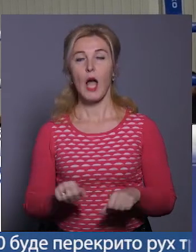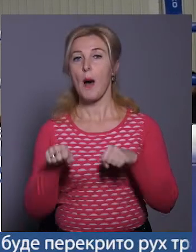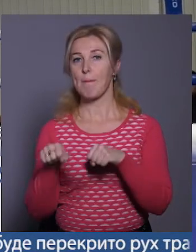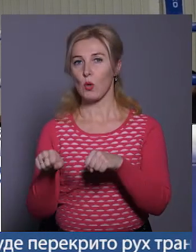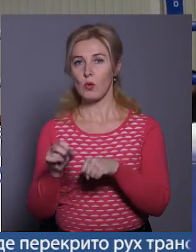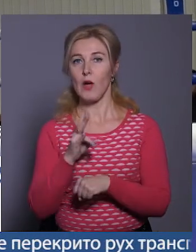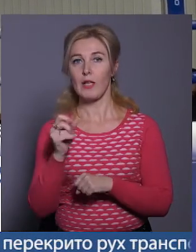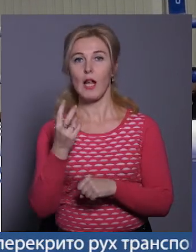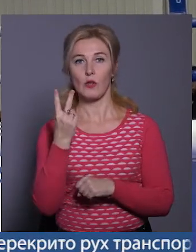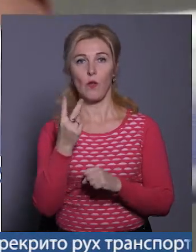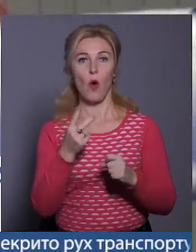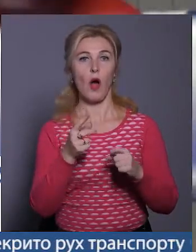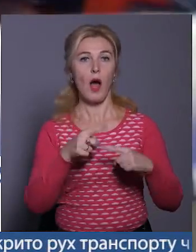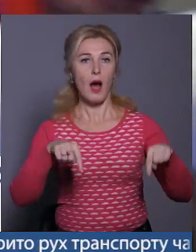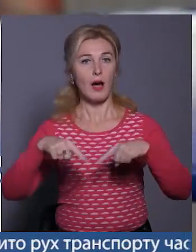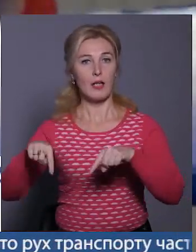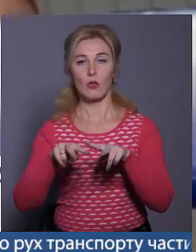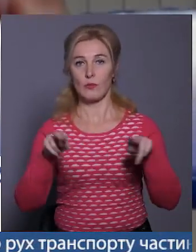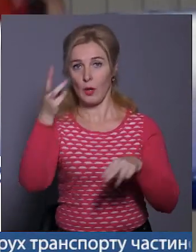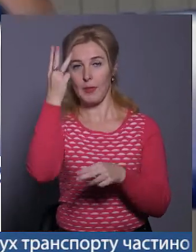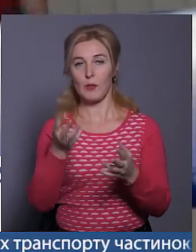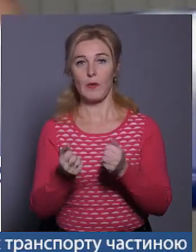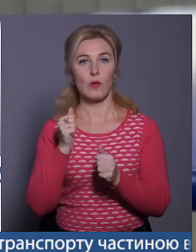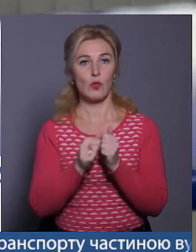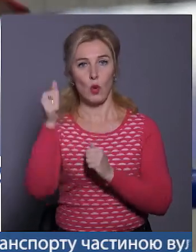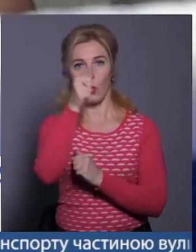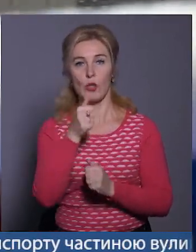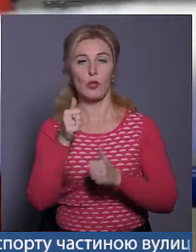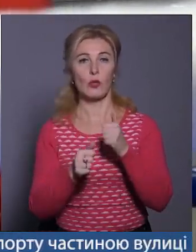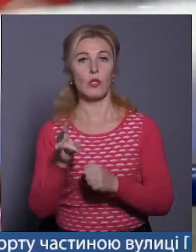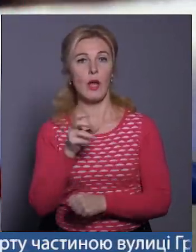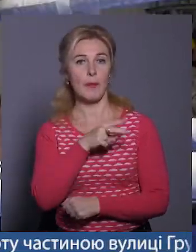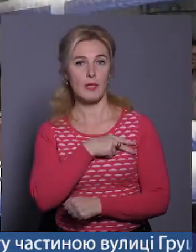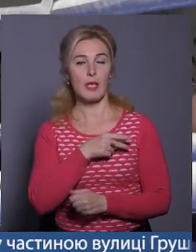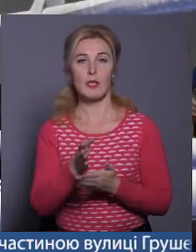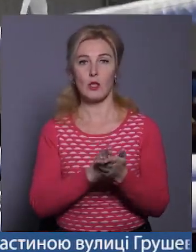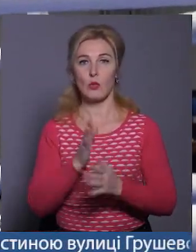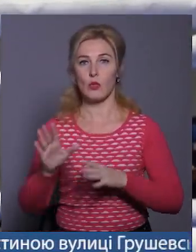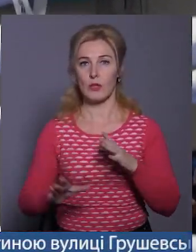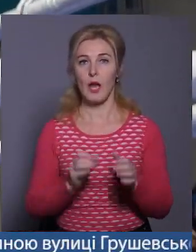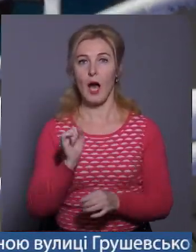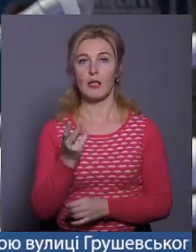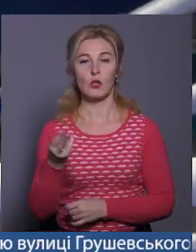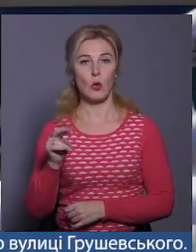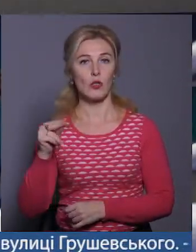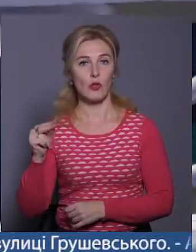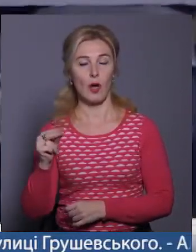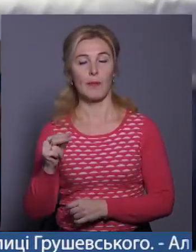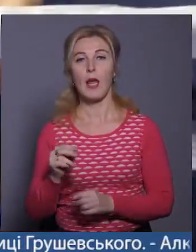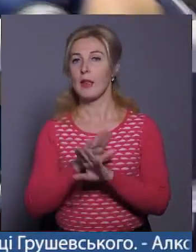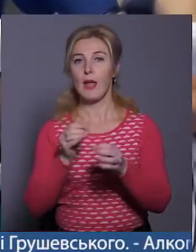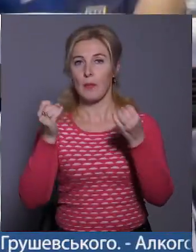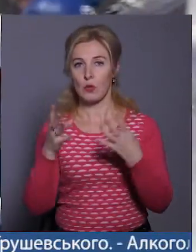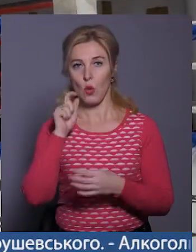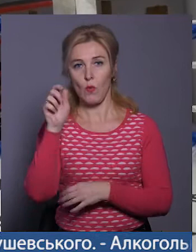Боксували на двох рингах одночасно. Хмельницький приймав щорічний турнір на призи заслуженого тренера України Анатолія Чумакова. Попри непросту в